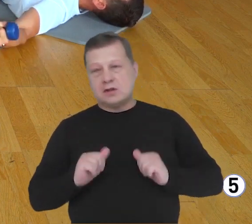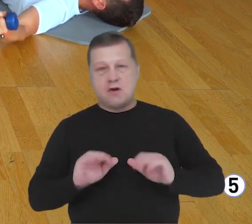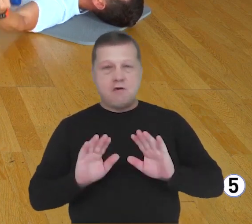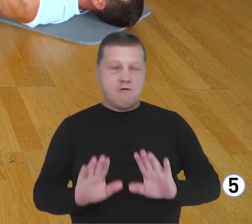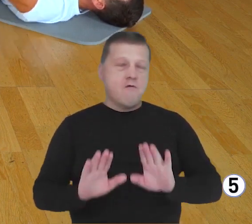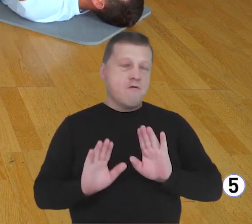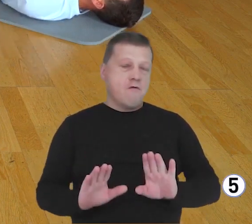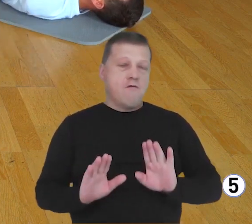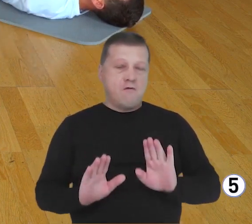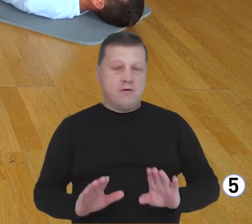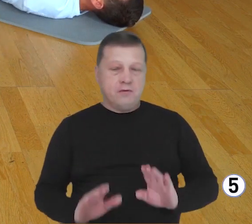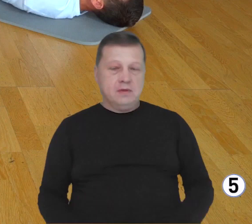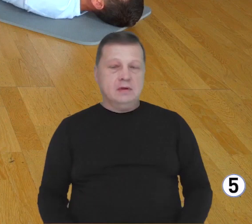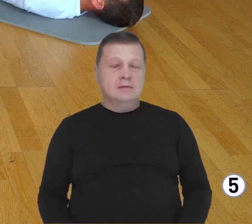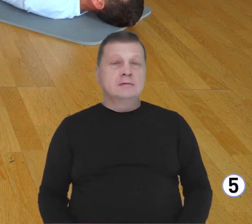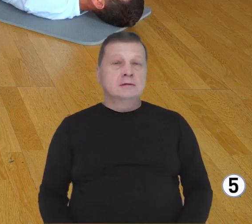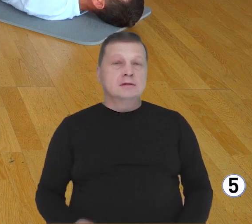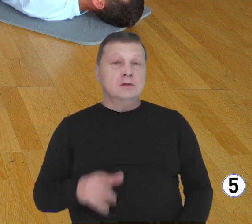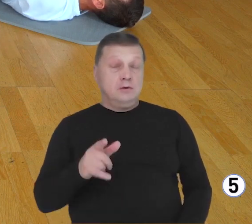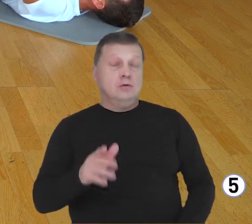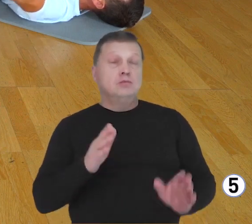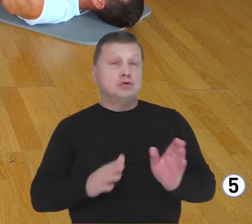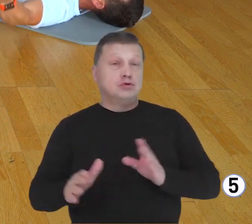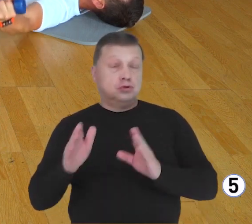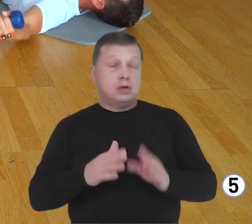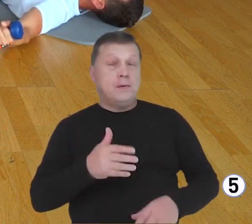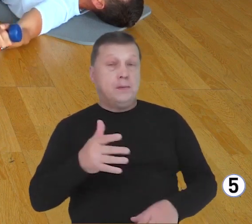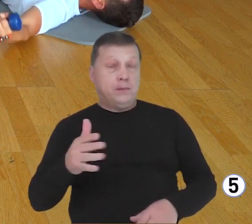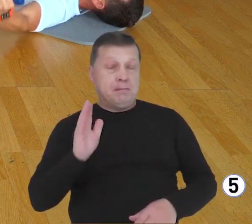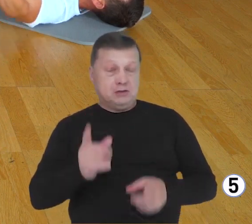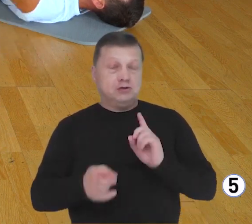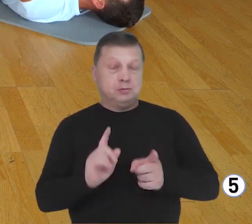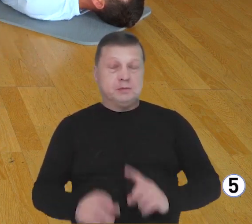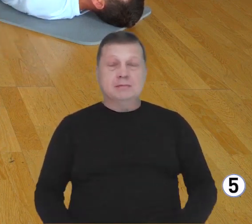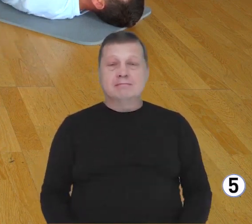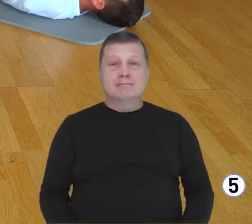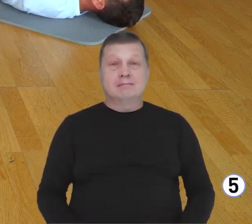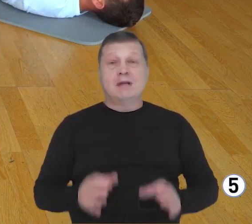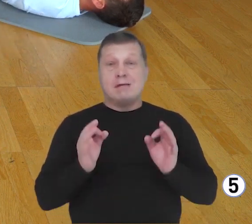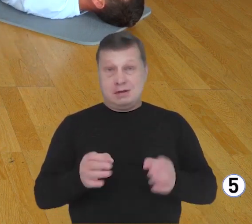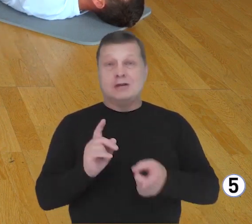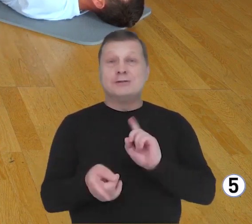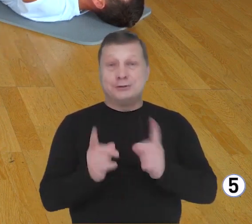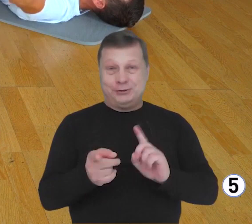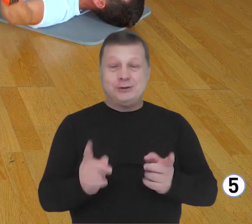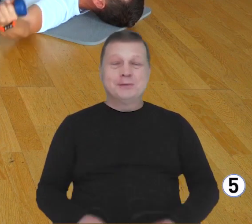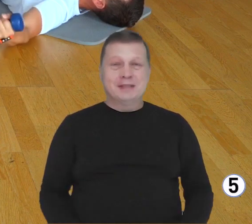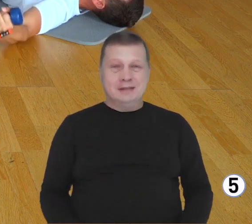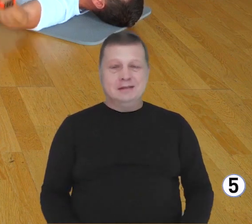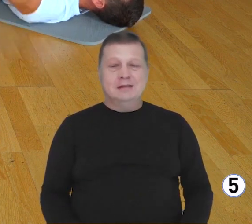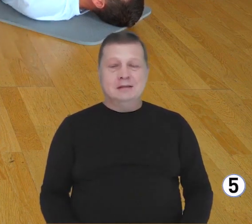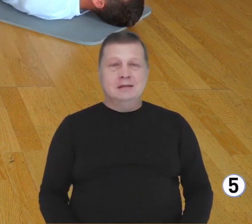Powolutku, spokojnie. To jest przygotowanie do troszeczkę szybszego tempa i przechodzimy do szybszego